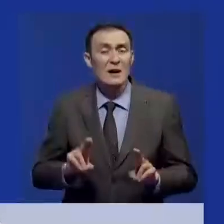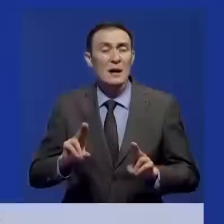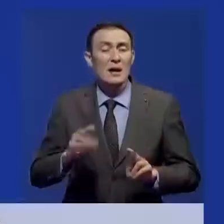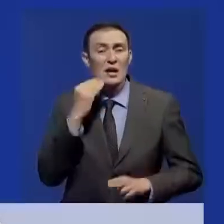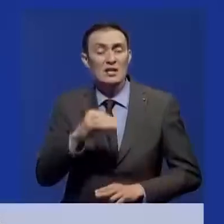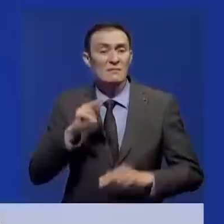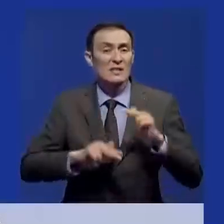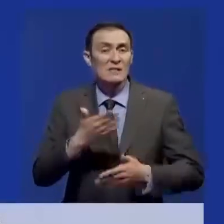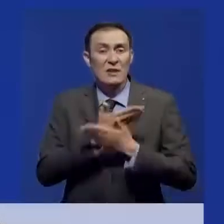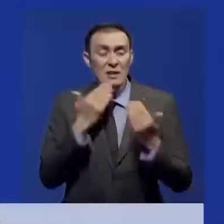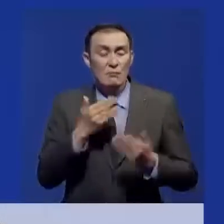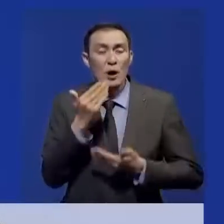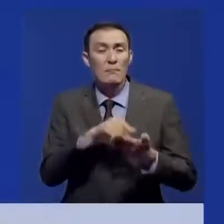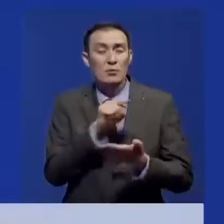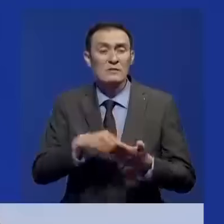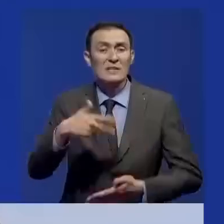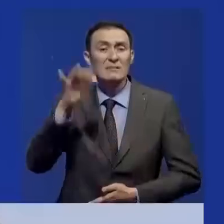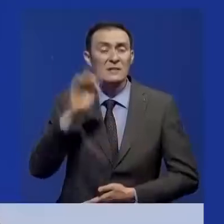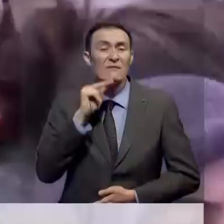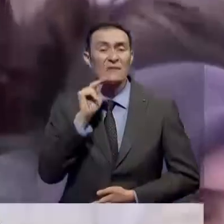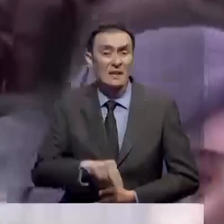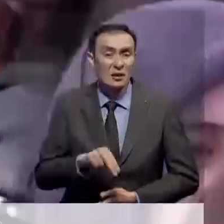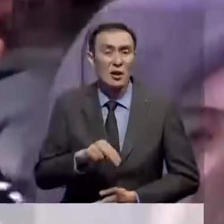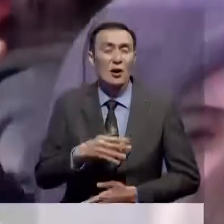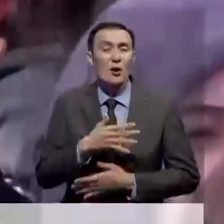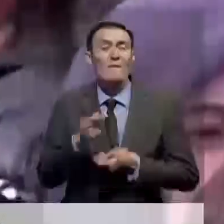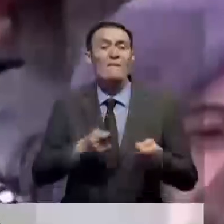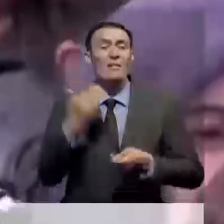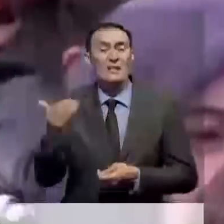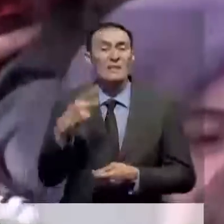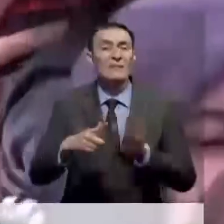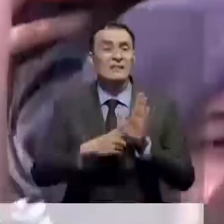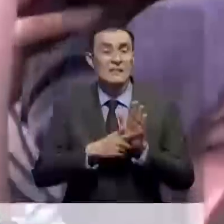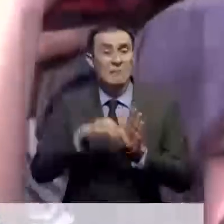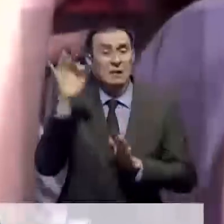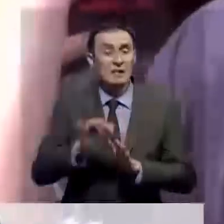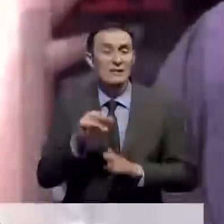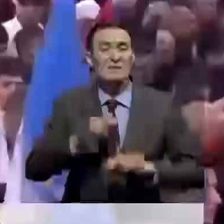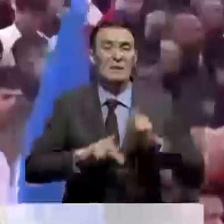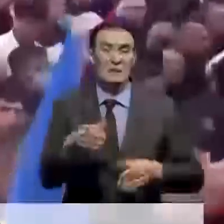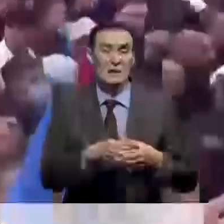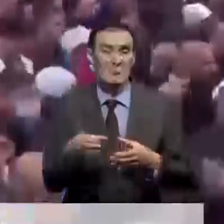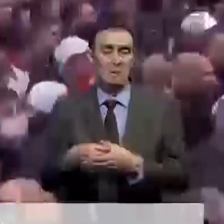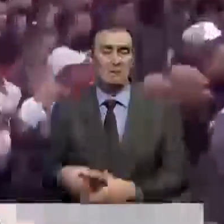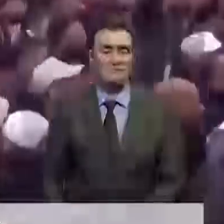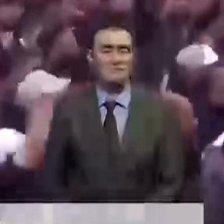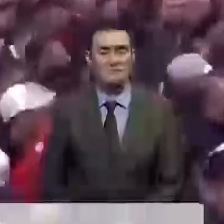строительства. Согласно опросам, больше трети жителей винят в катастрофе скорее власти и 27%